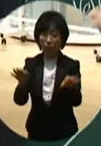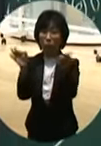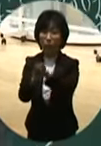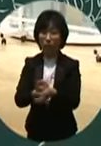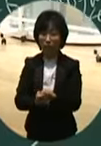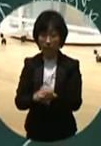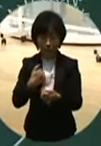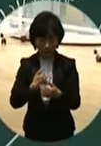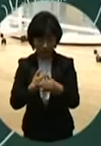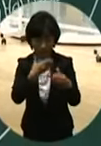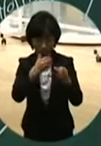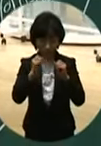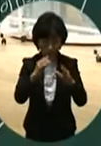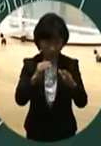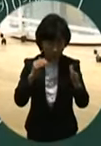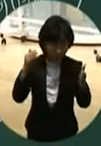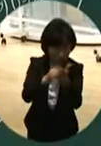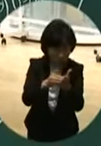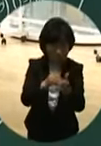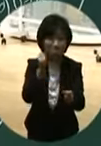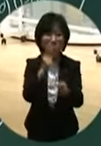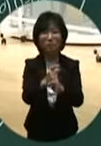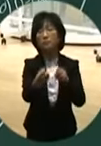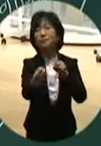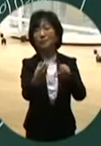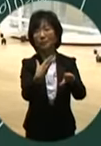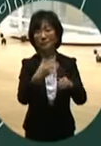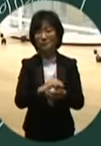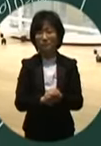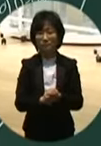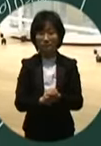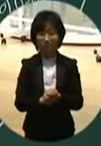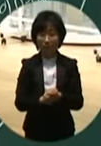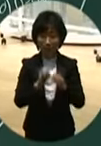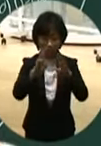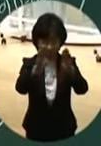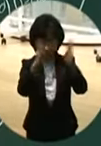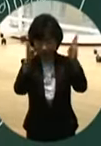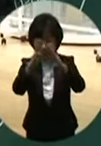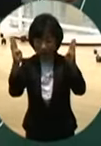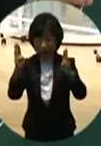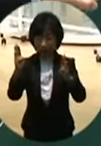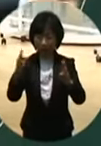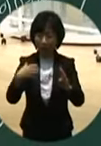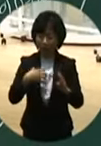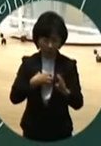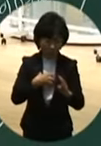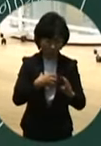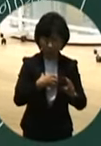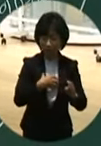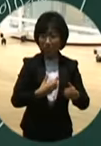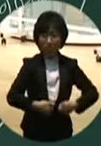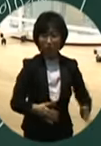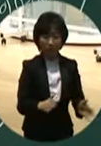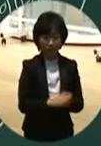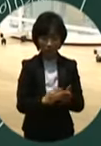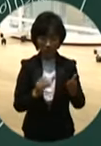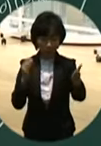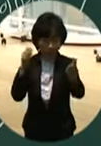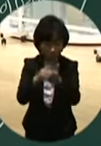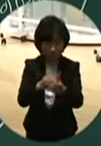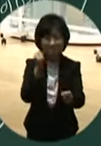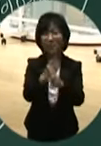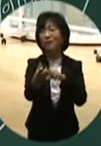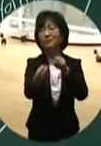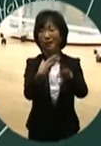있어요. And this answer, when you receive this answer, when you go there, the doors are open. 염려할 시간이 없어요. 가보면 문 열려 있어요. There's no time to worry because when you're there, the